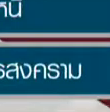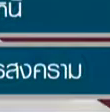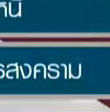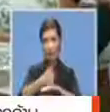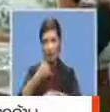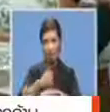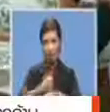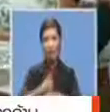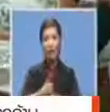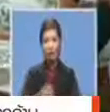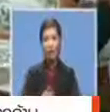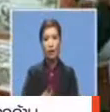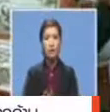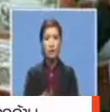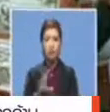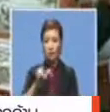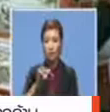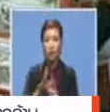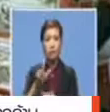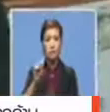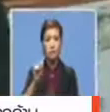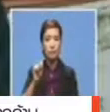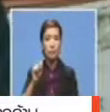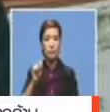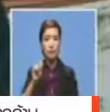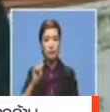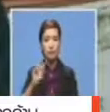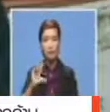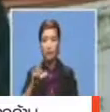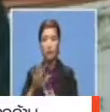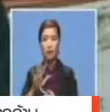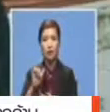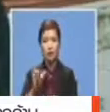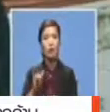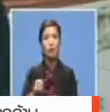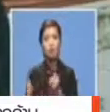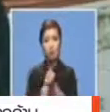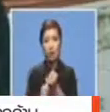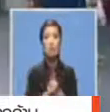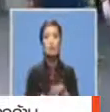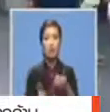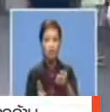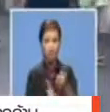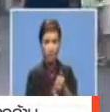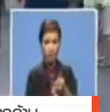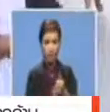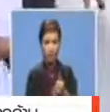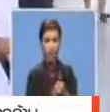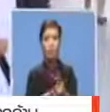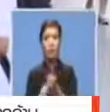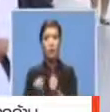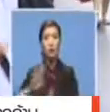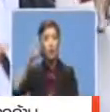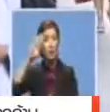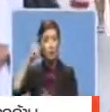หยุดการค้าขายยาเสพติดนะครับ ครับและฝ่ายสังคมจิตวิทยาครับก็จะมีกิจกรรมป